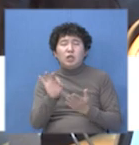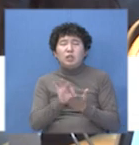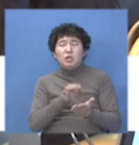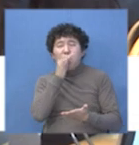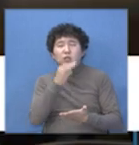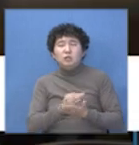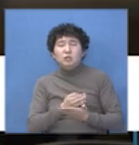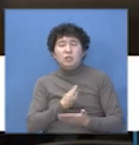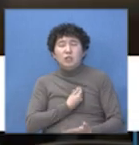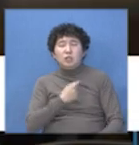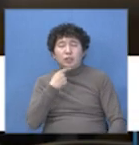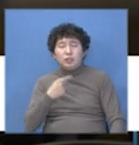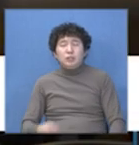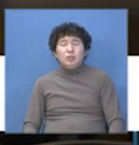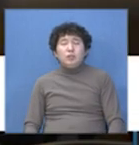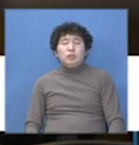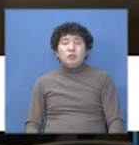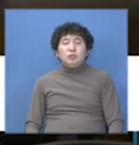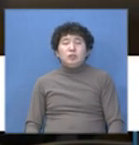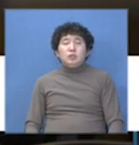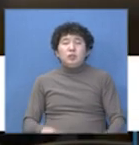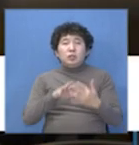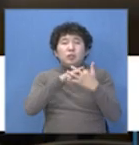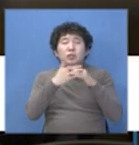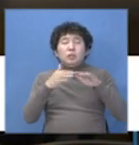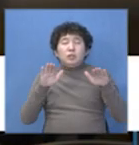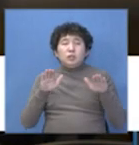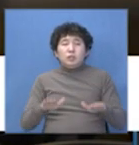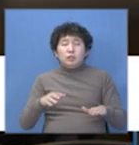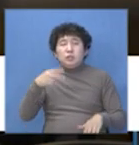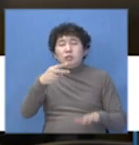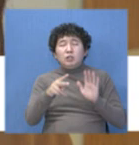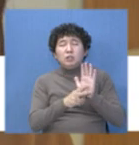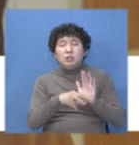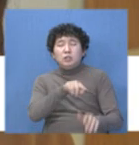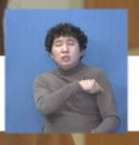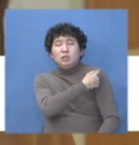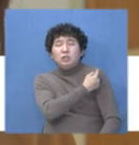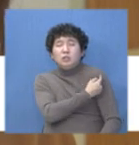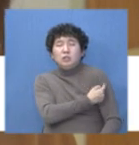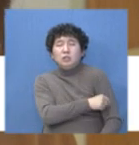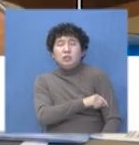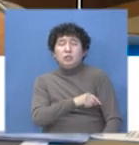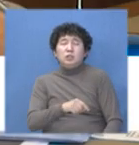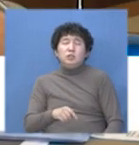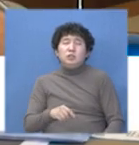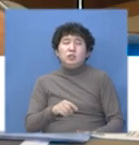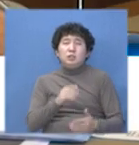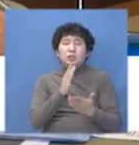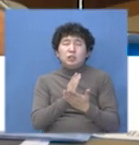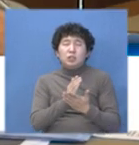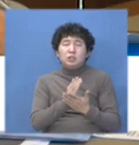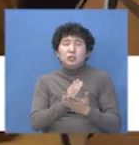тапсырмасына сәйкес бірқатар шаралар қолға алынбақ. Мәселен, ауылдық жерлерде 27 медициналық пункт, 2 фельдшерлік акушерлік пункт